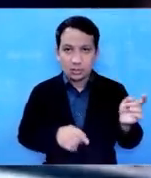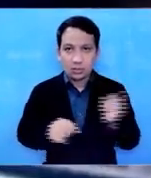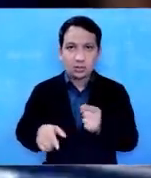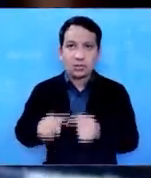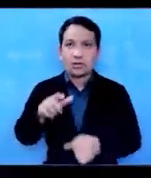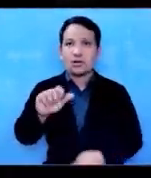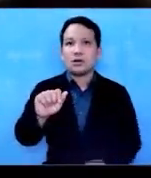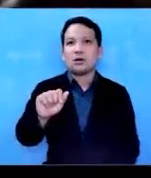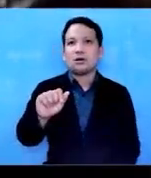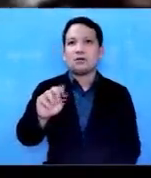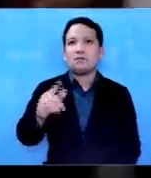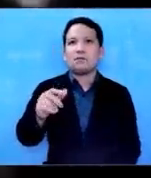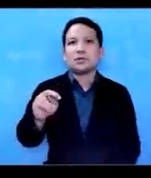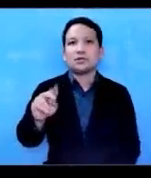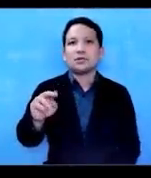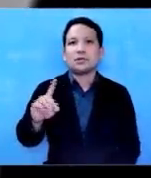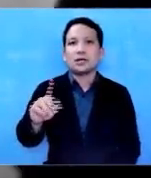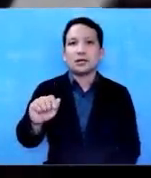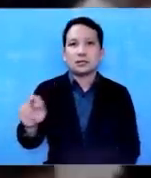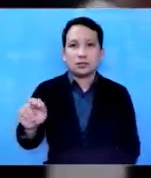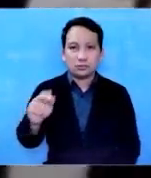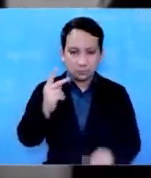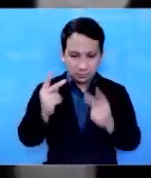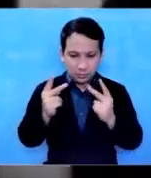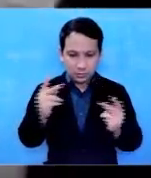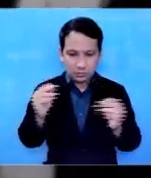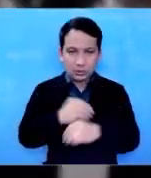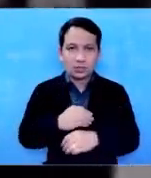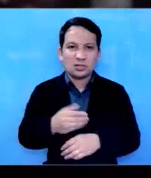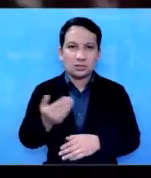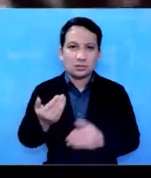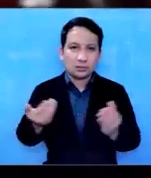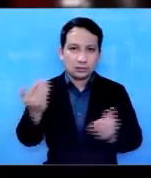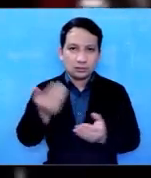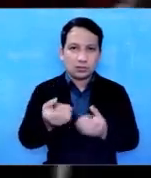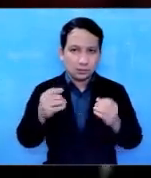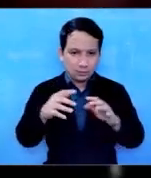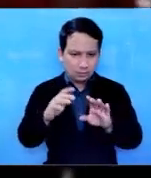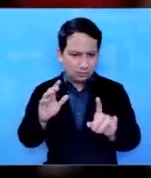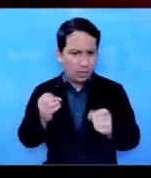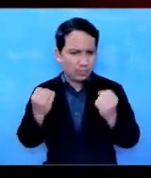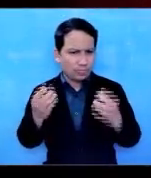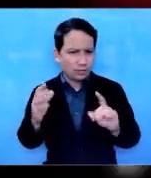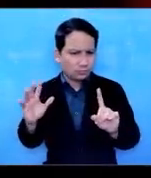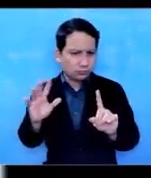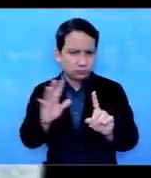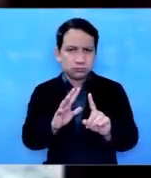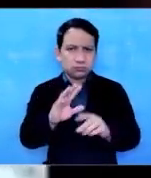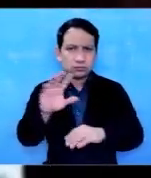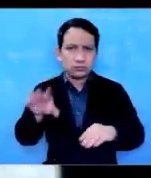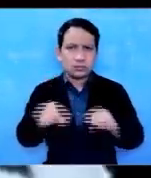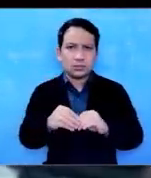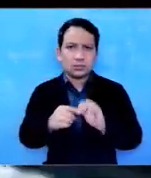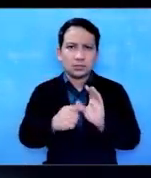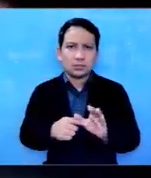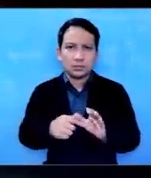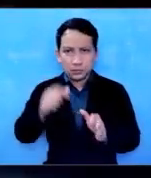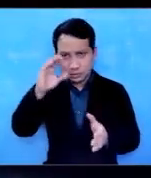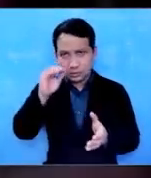Sur would visit her office. Ang dami pa nila, no? Kasama nila Mr.